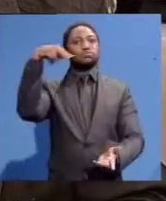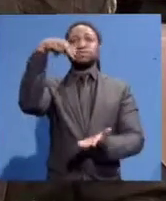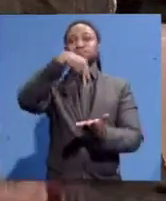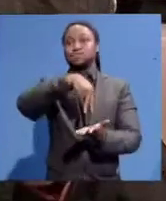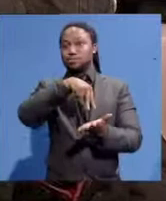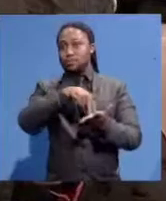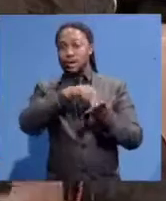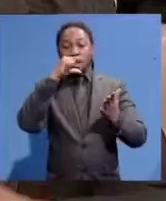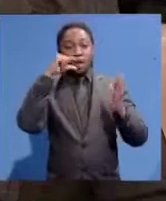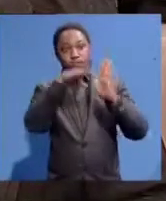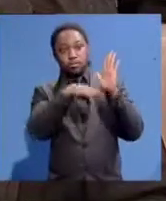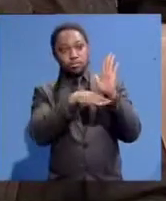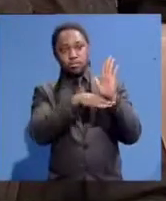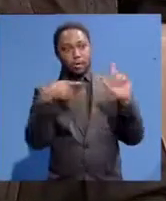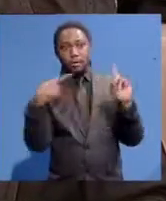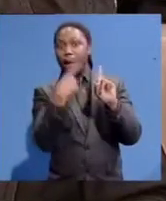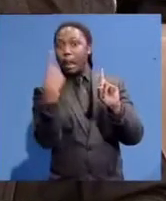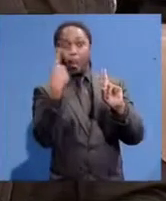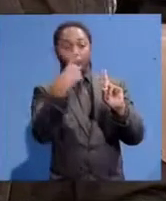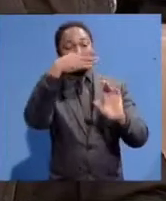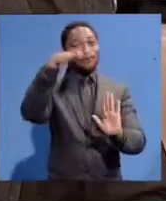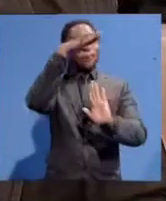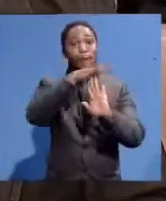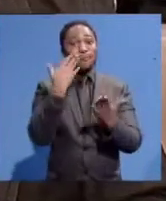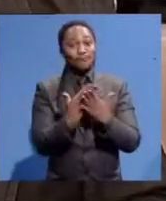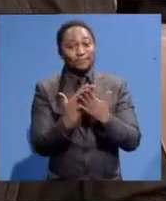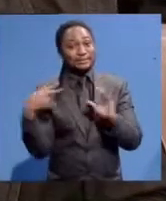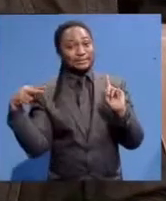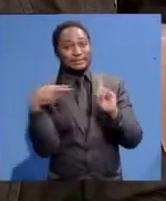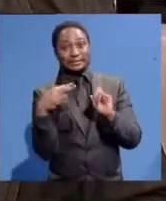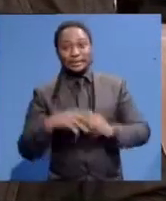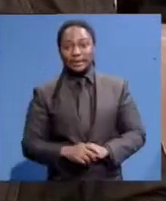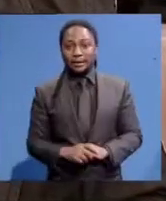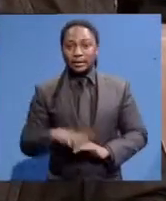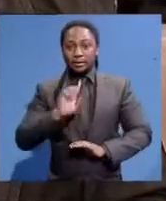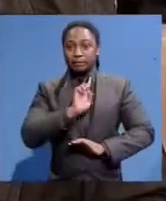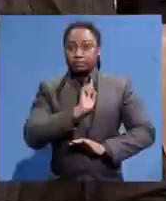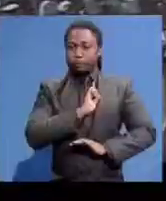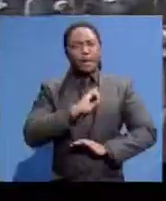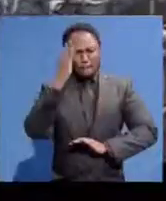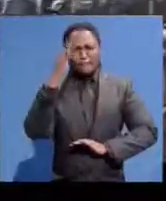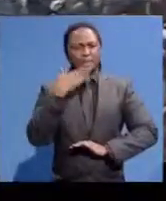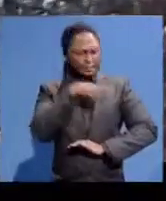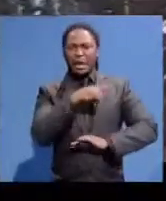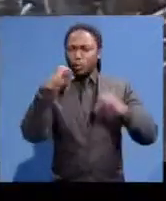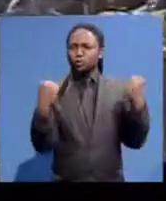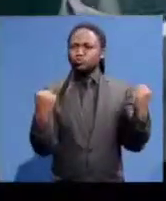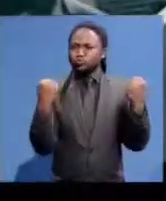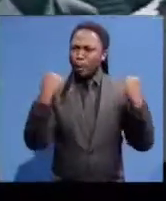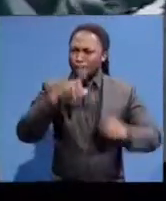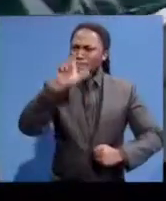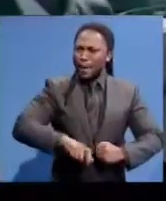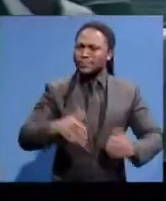almal was net oor hom daar. Dit was vir my 'n baie groot oomblik en dit wys vir die krag wat daai man gehad het.